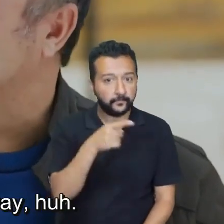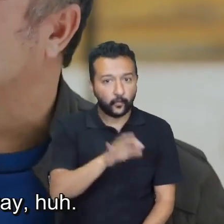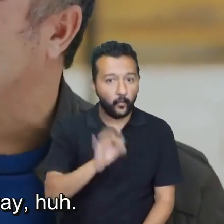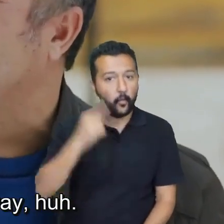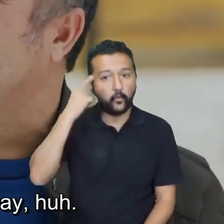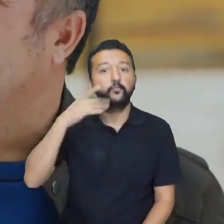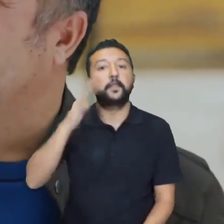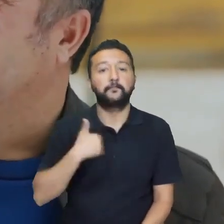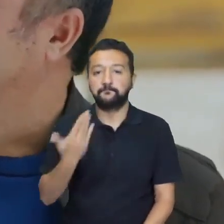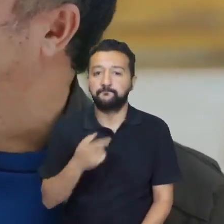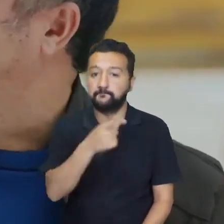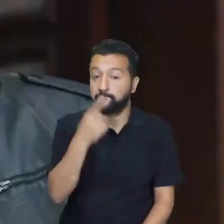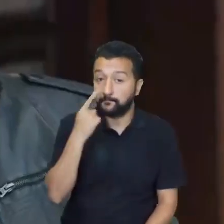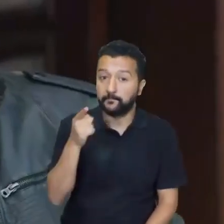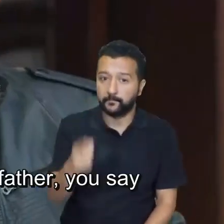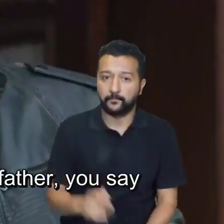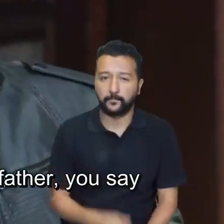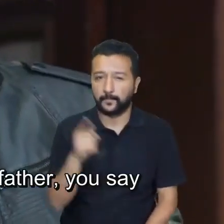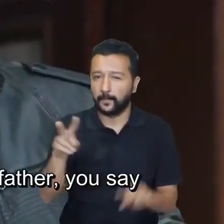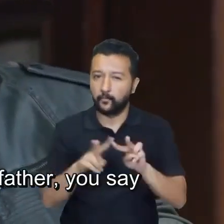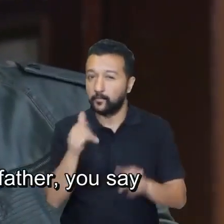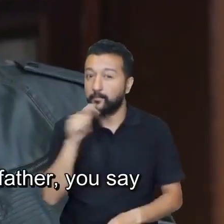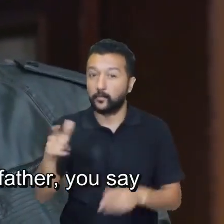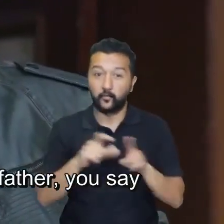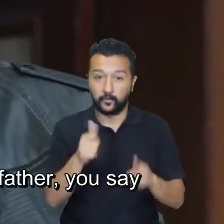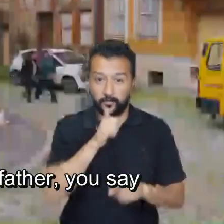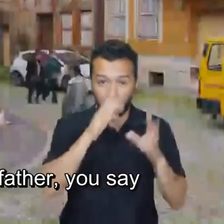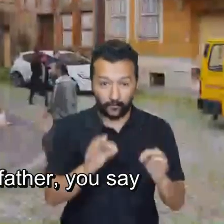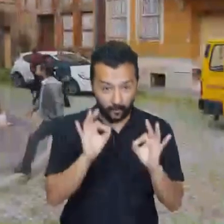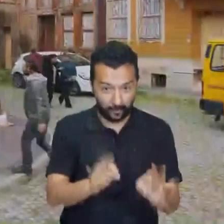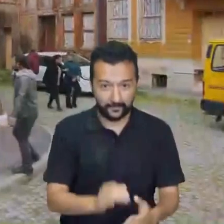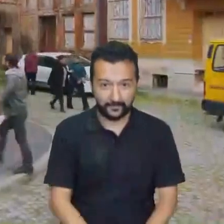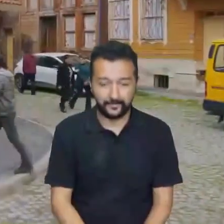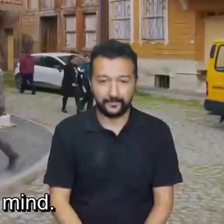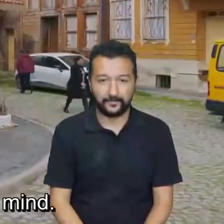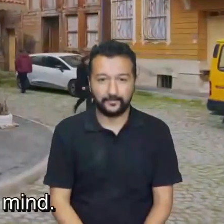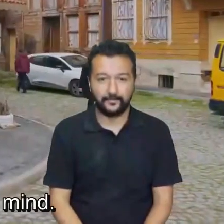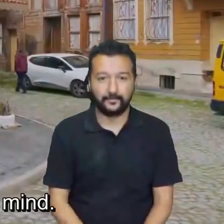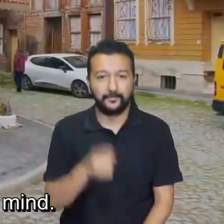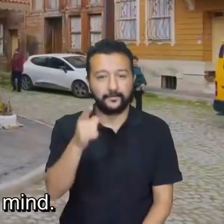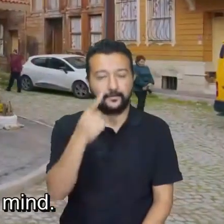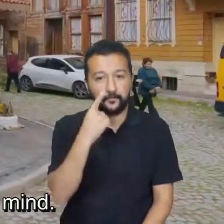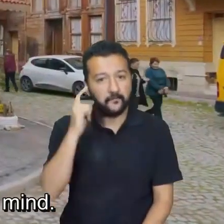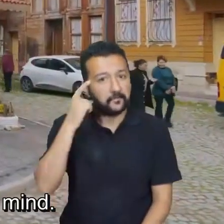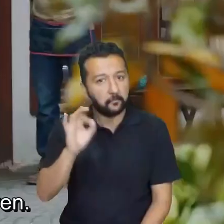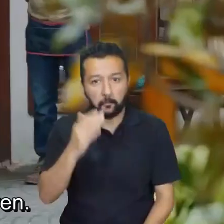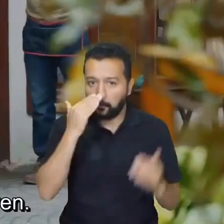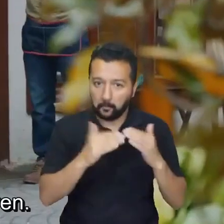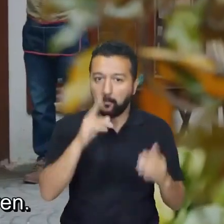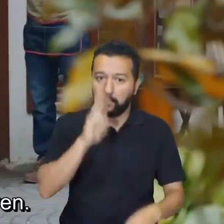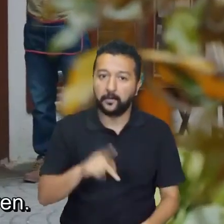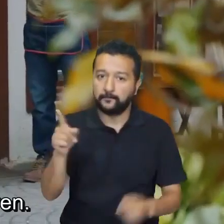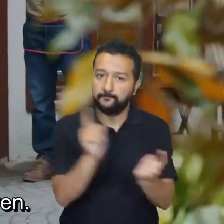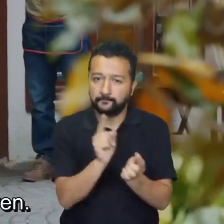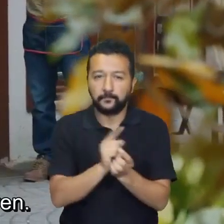böyle düşünmemiştim ha. Şş, bana bak. Münir baba, dünür baba oluyor desenize. Ya bu fikir benim aklıma yattı. Ya biz